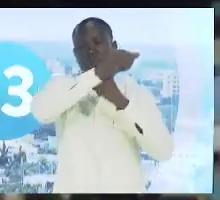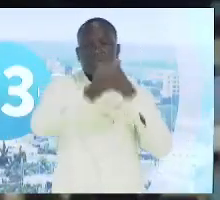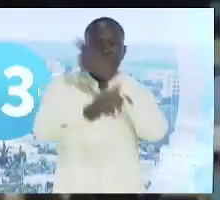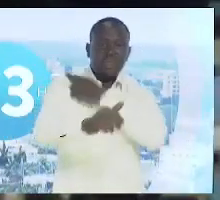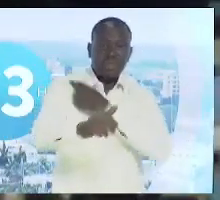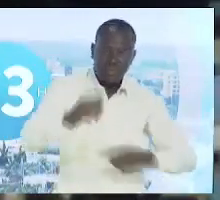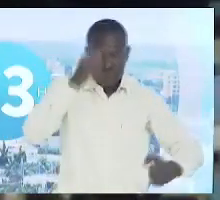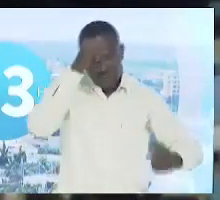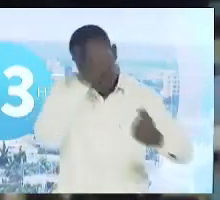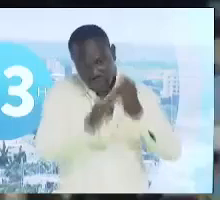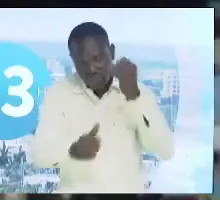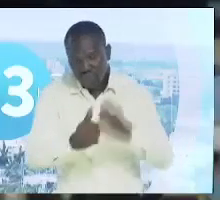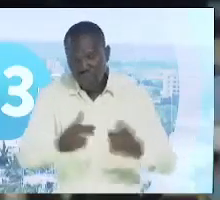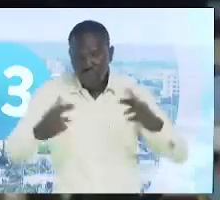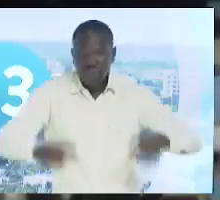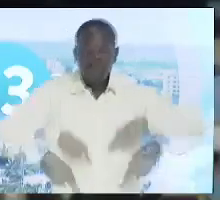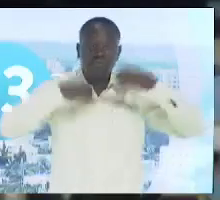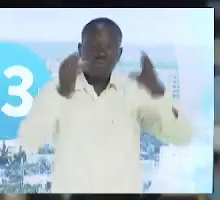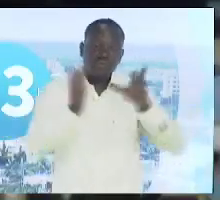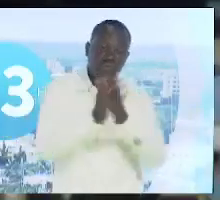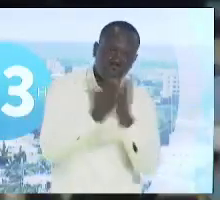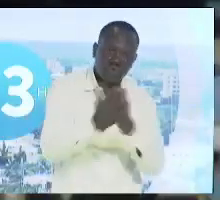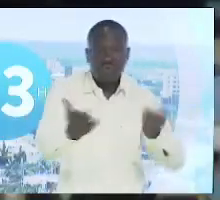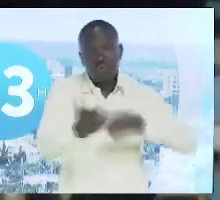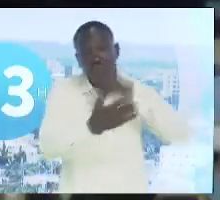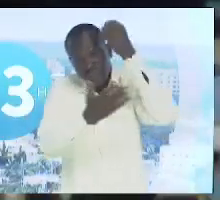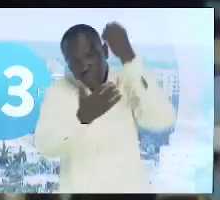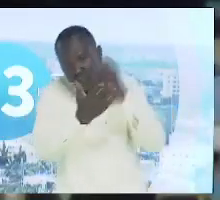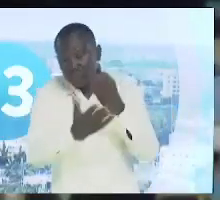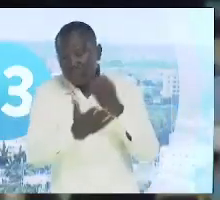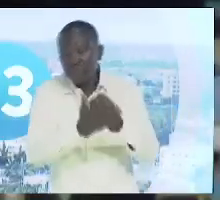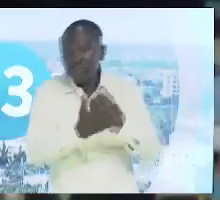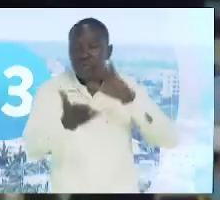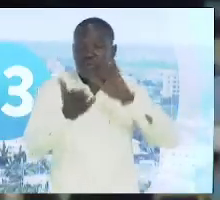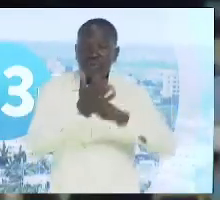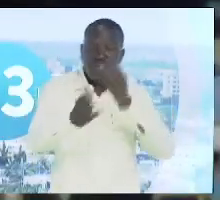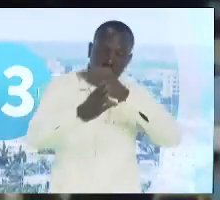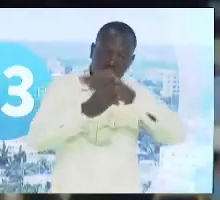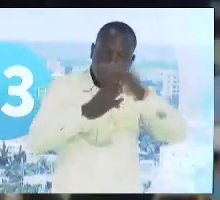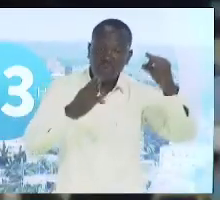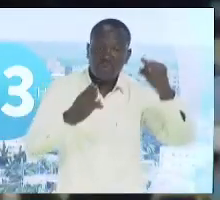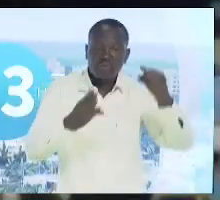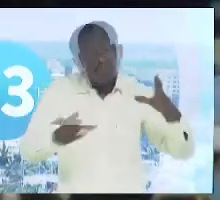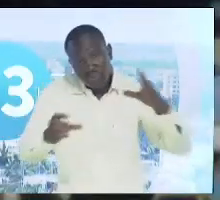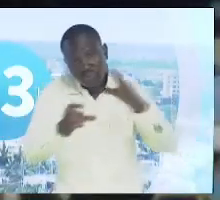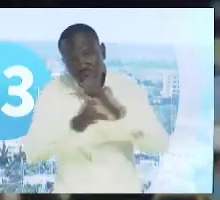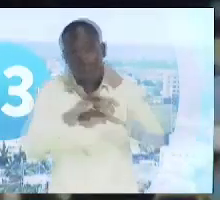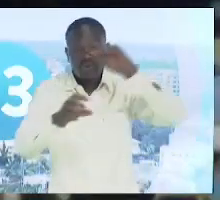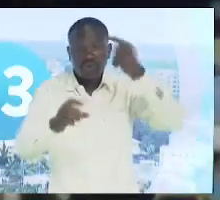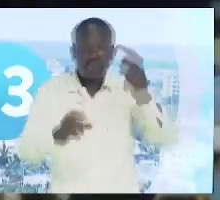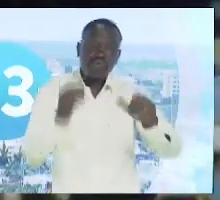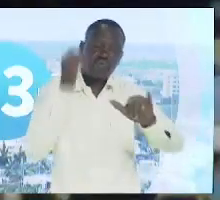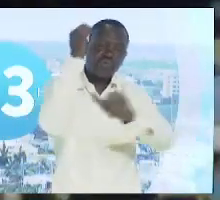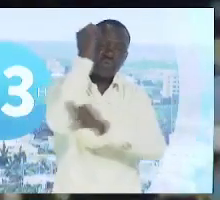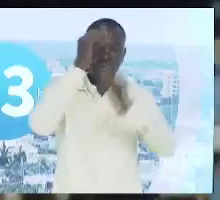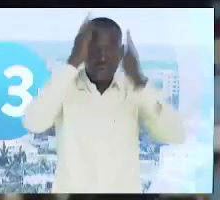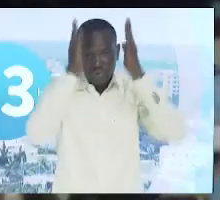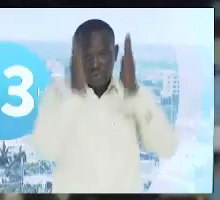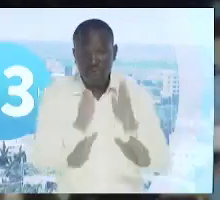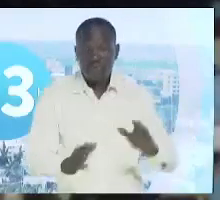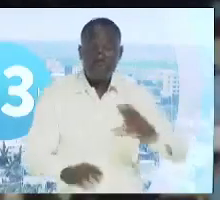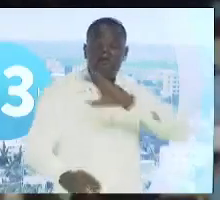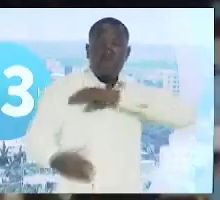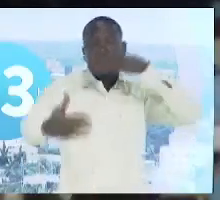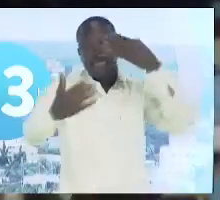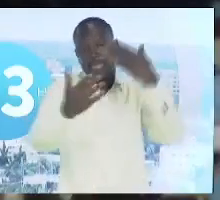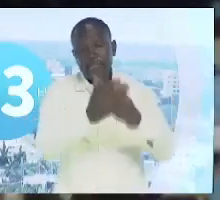effets, remise de kits de scolarité ou encore formation sur la maîtrise des notions de patriotisme, de civisme, de